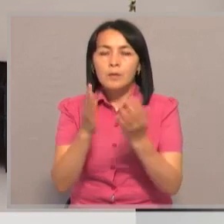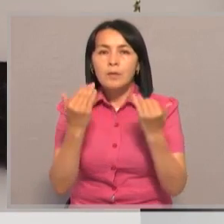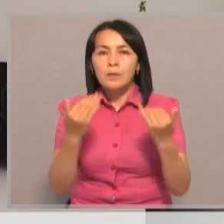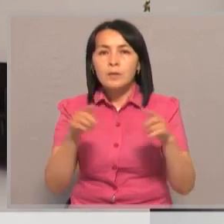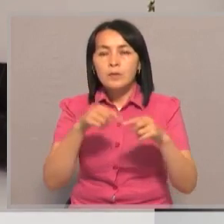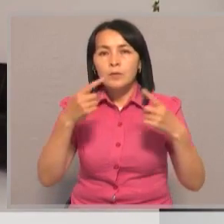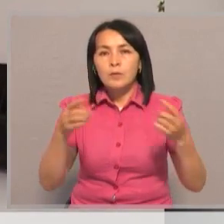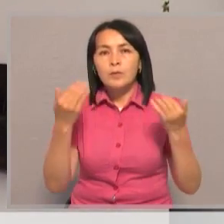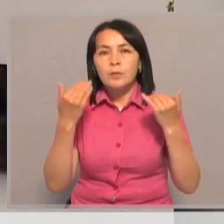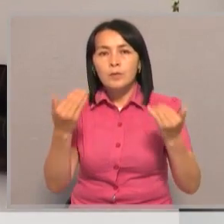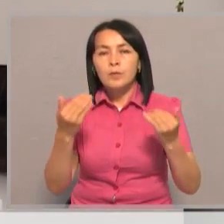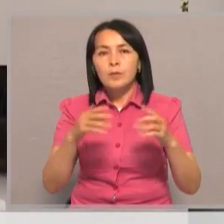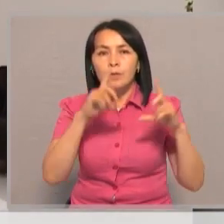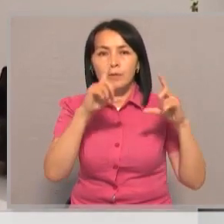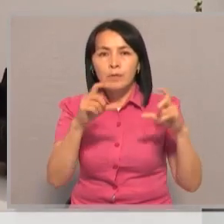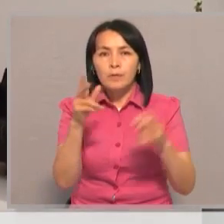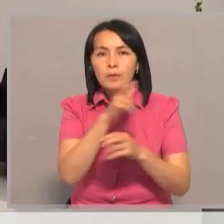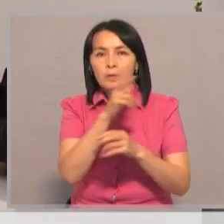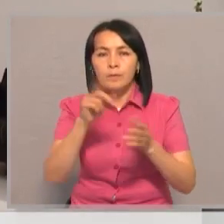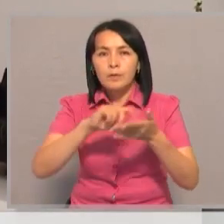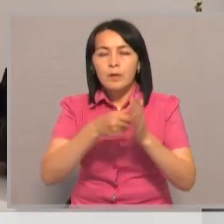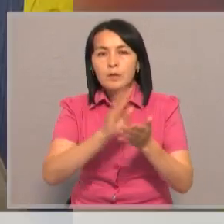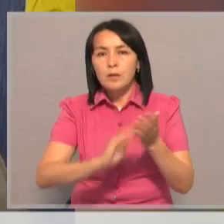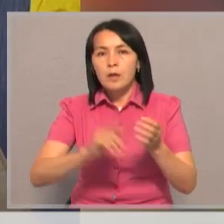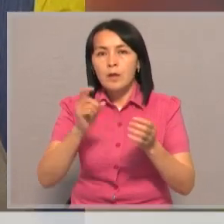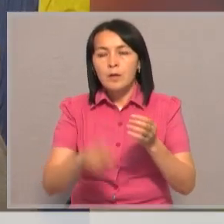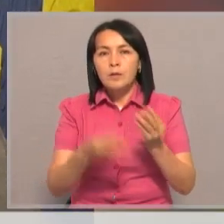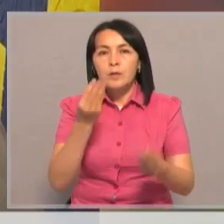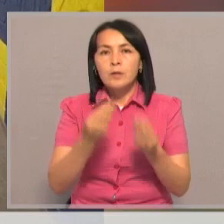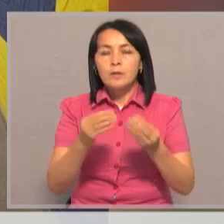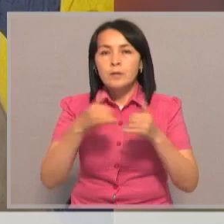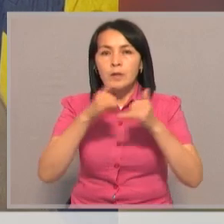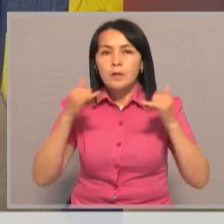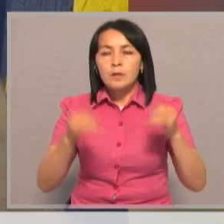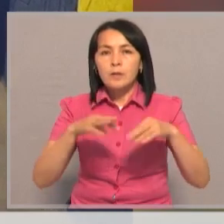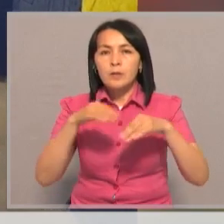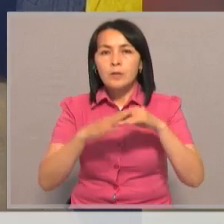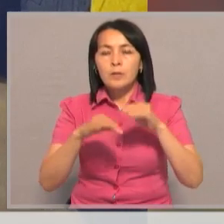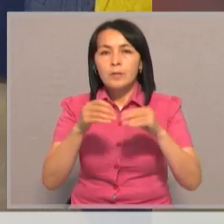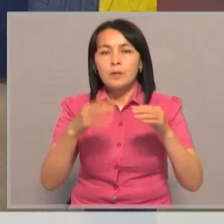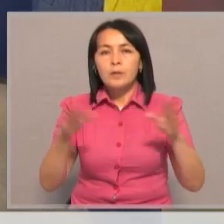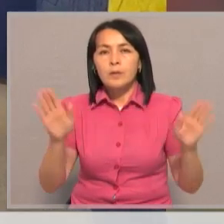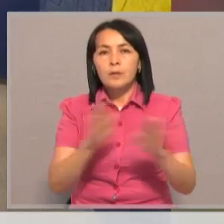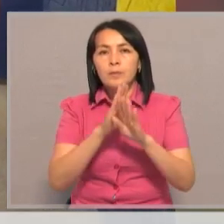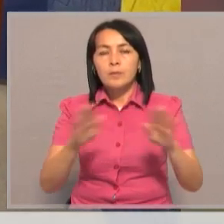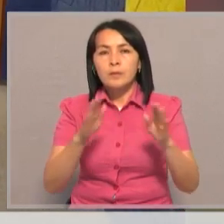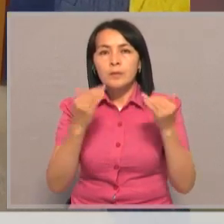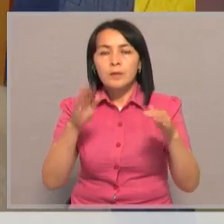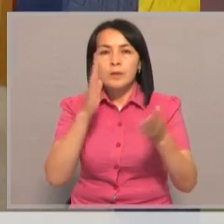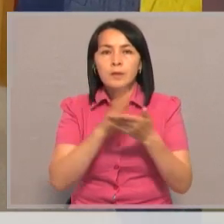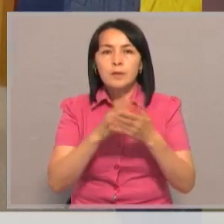а в гуманитарном блоке фото- и видеостудию, журналистику, кружки развития моторики. В отделе музыкального образования есть